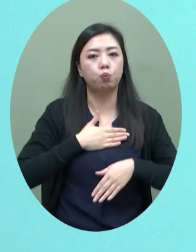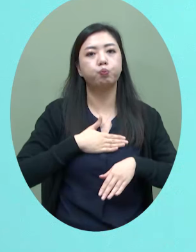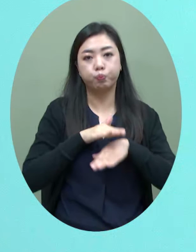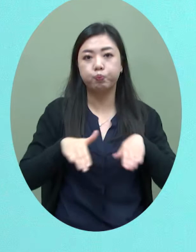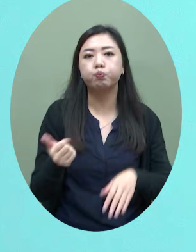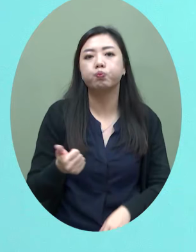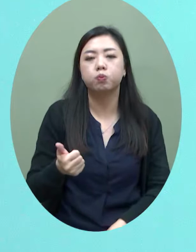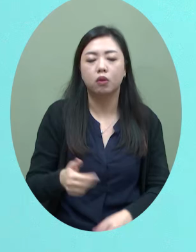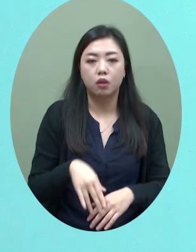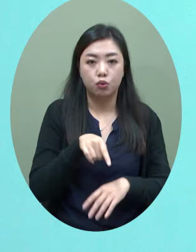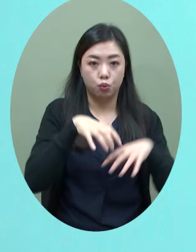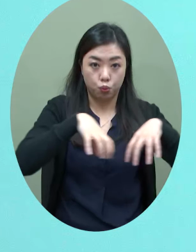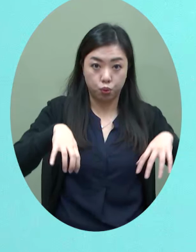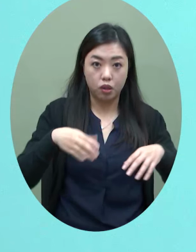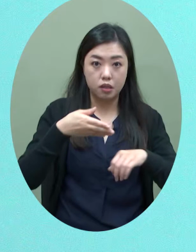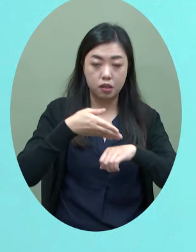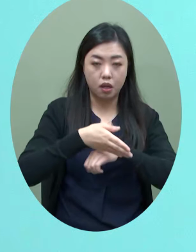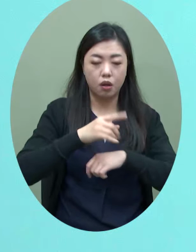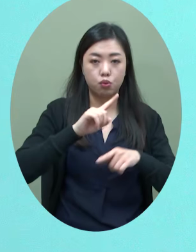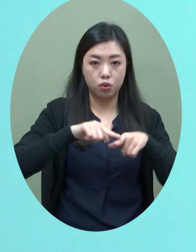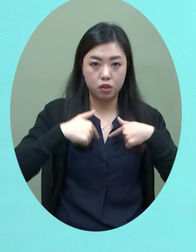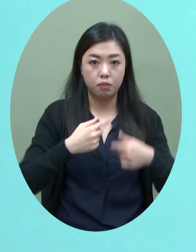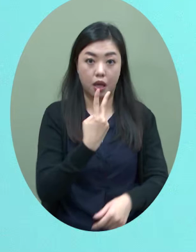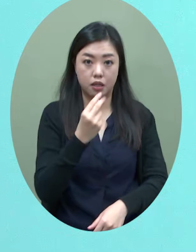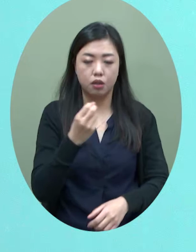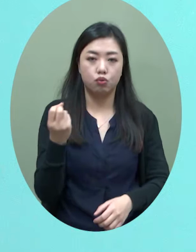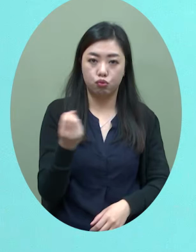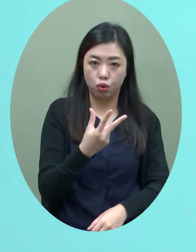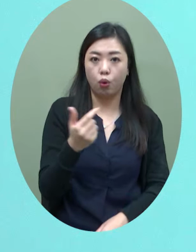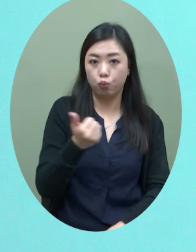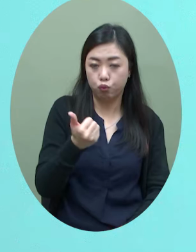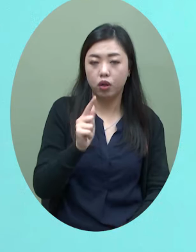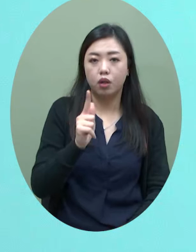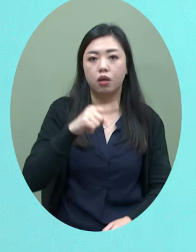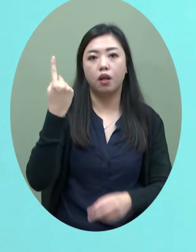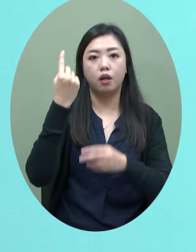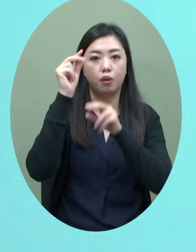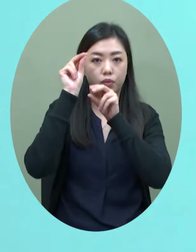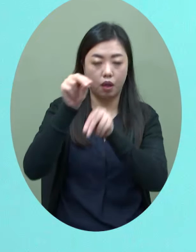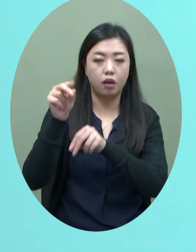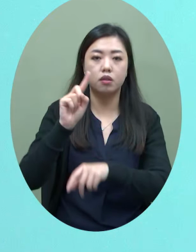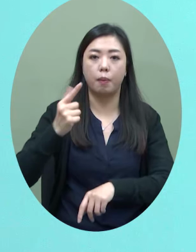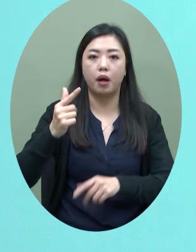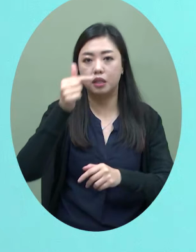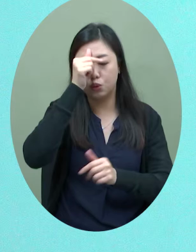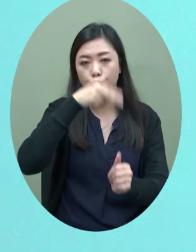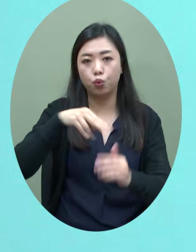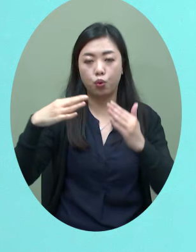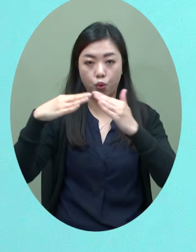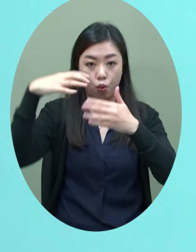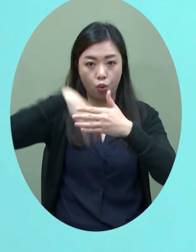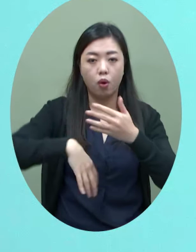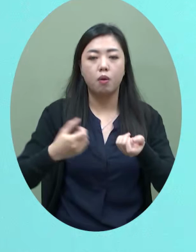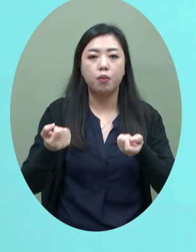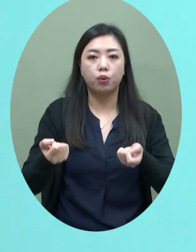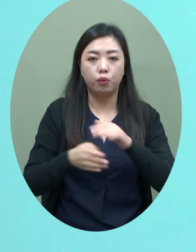嘅。除咗呢27個社區疫苗接種中心咧，另外可以去預約接種係18個醫院管理局嘅普通